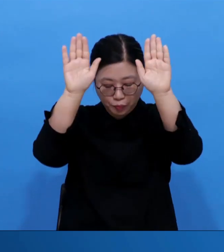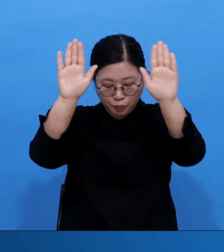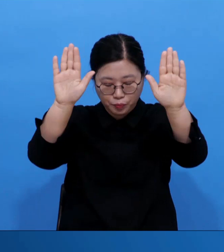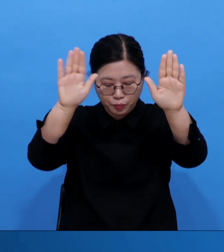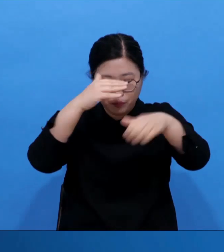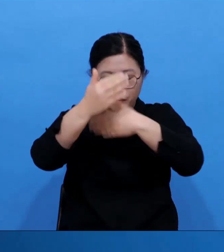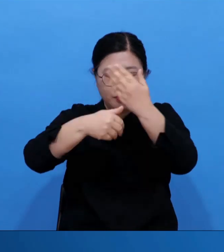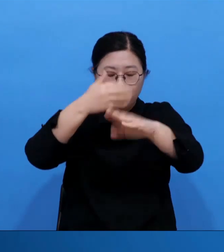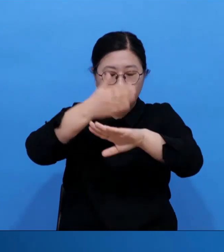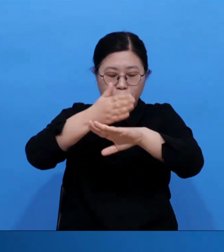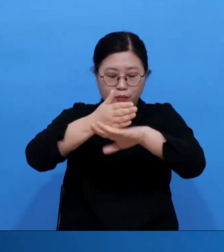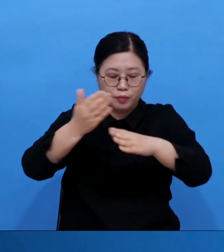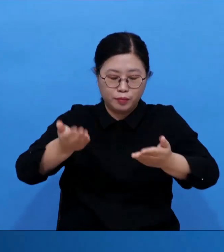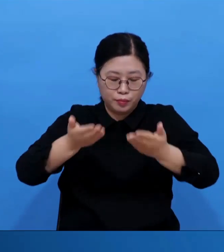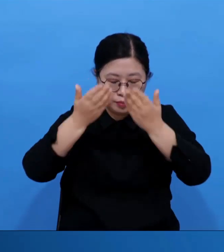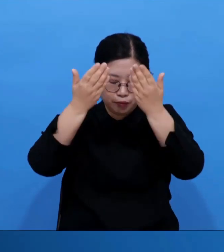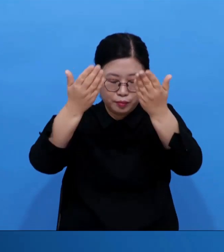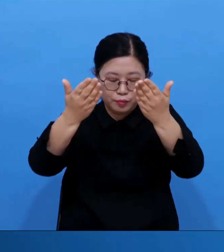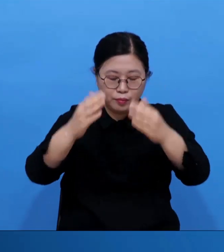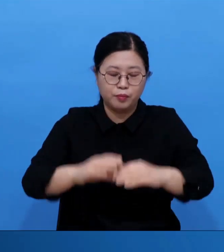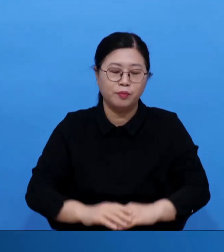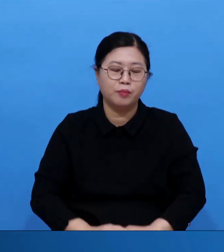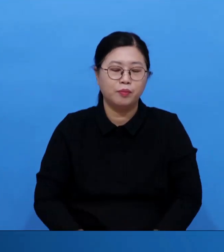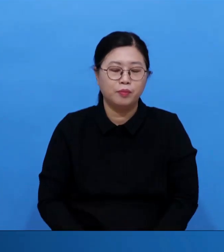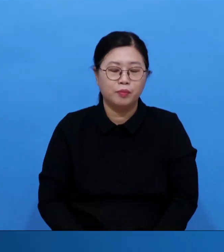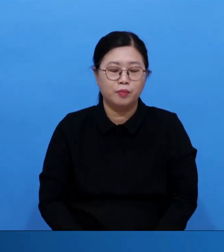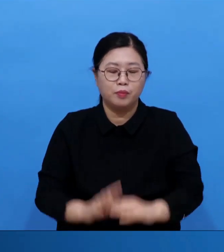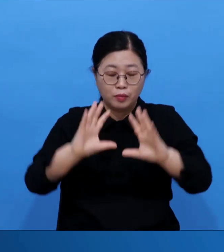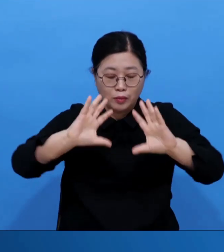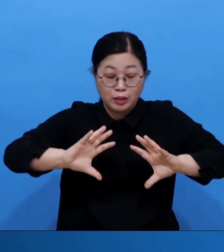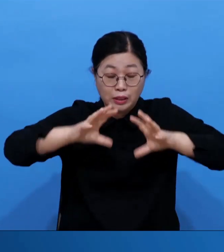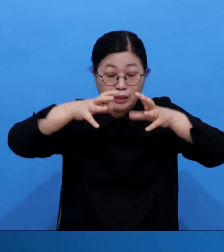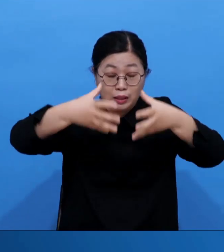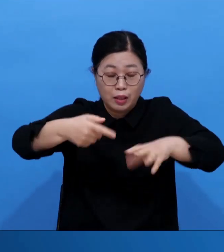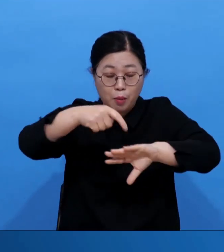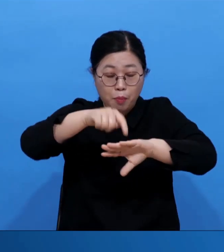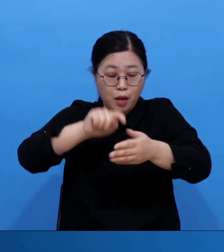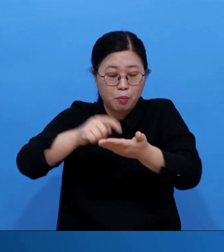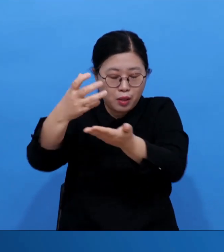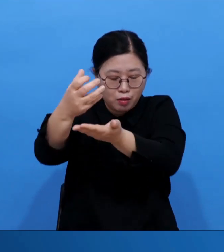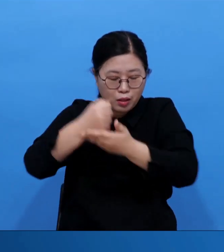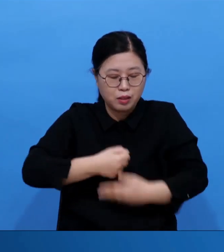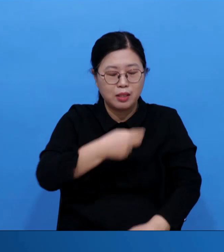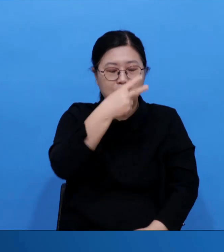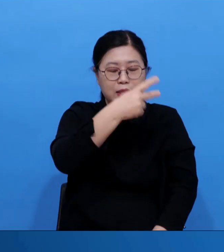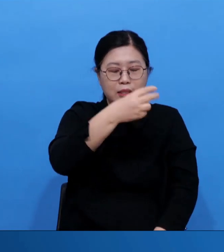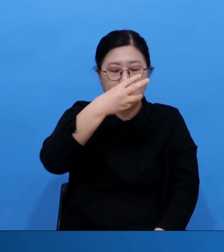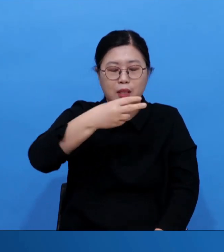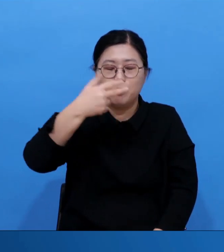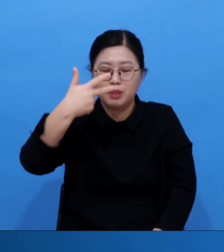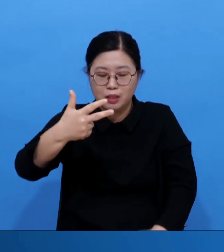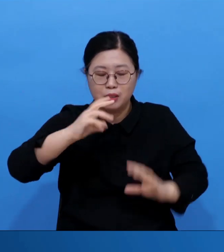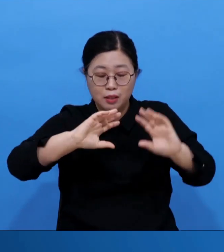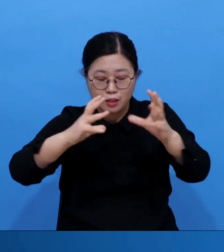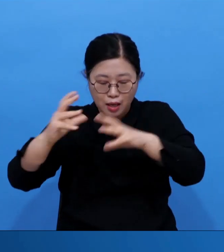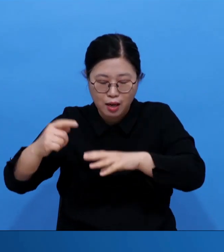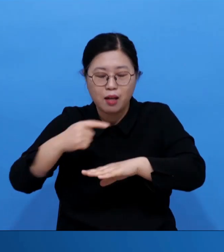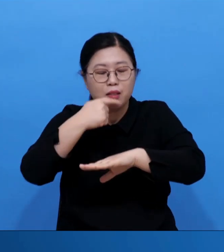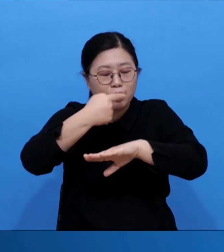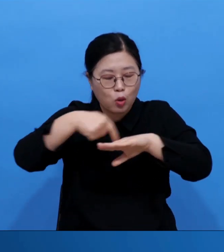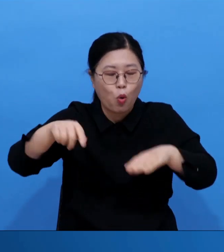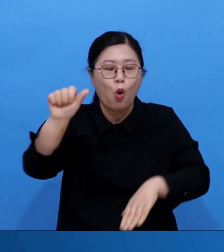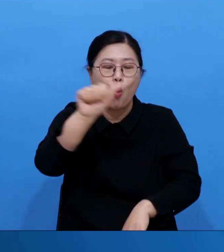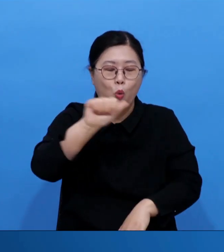하나님 감사합니다. Father God, we thank you. 세계를 품고 237나라 5천조사일 핵심 요원들이